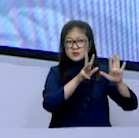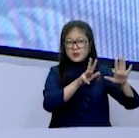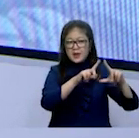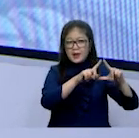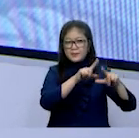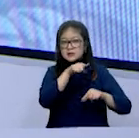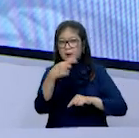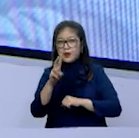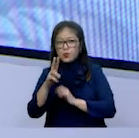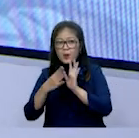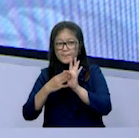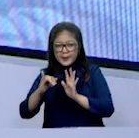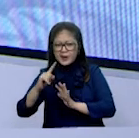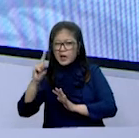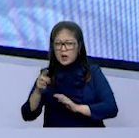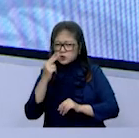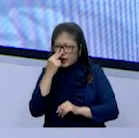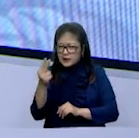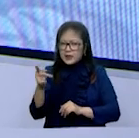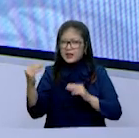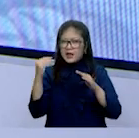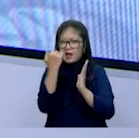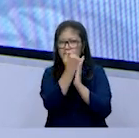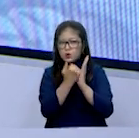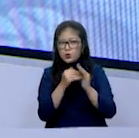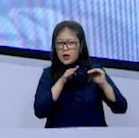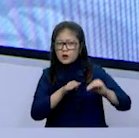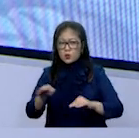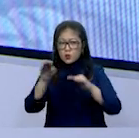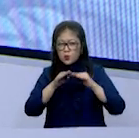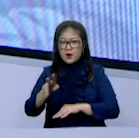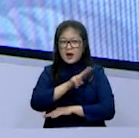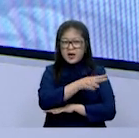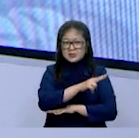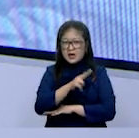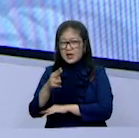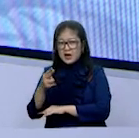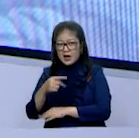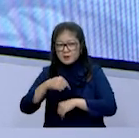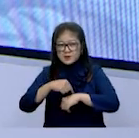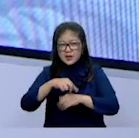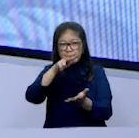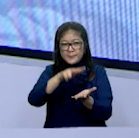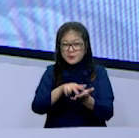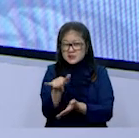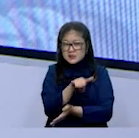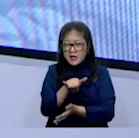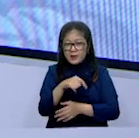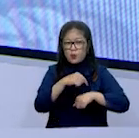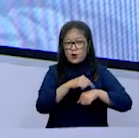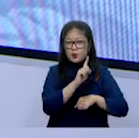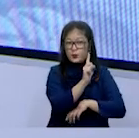2 Mei ini harus memperhatikan aturan one way contra flow dan ganjil genap yang lokasi pemberlakuannya sama dengan periode pertama